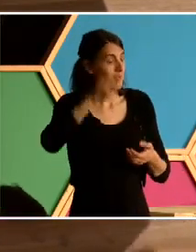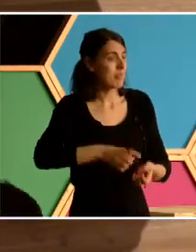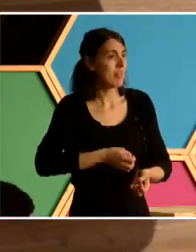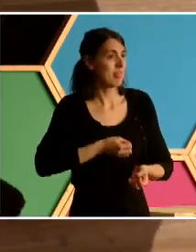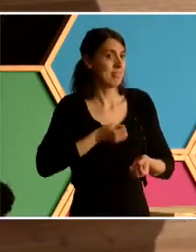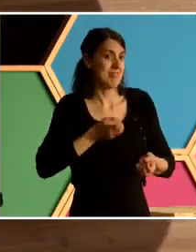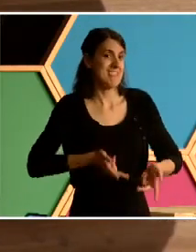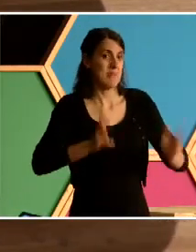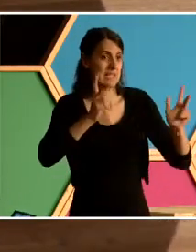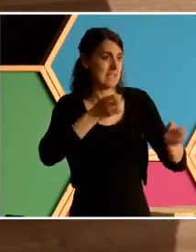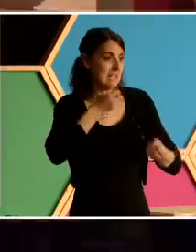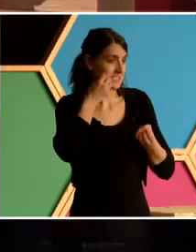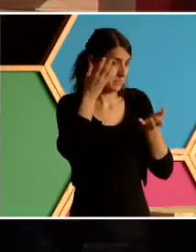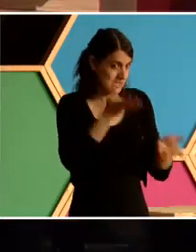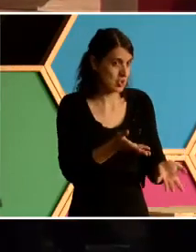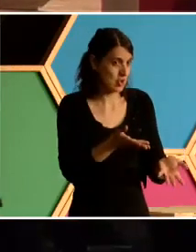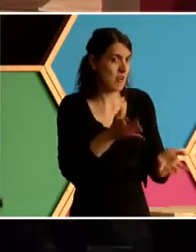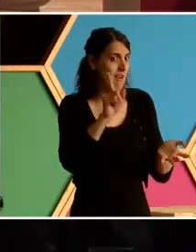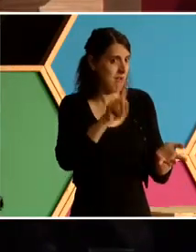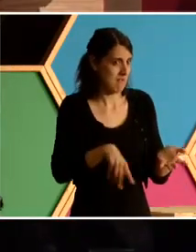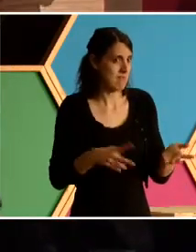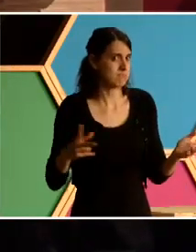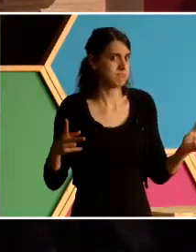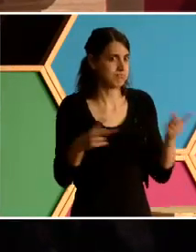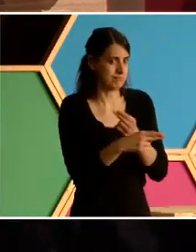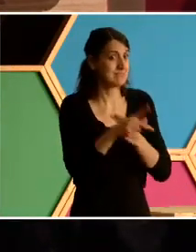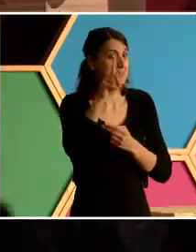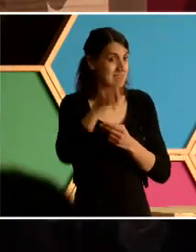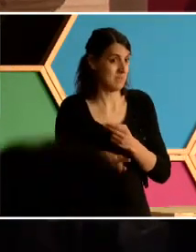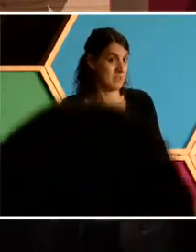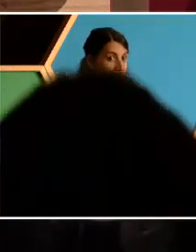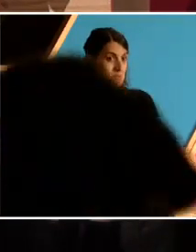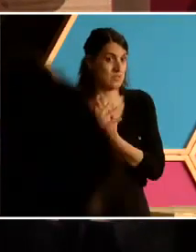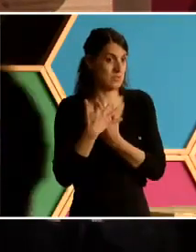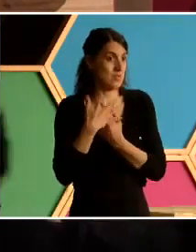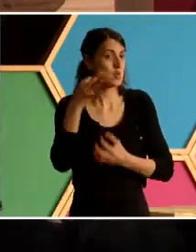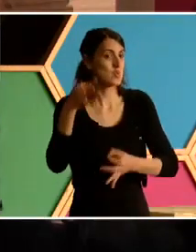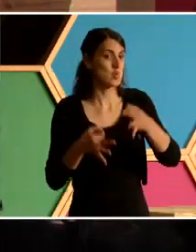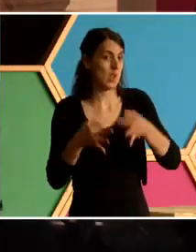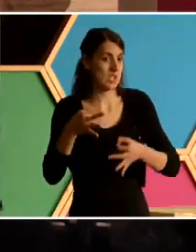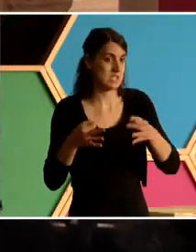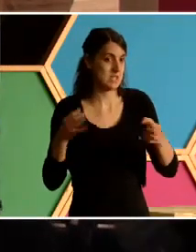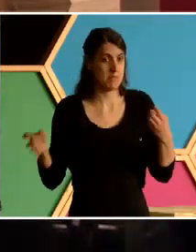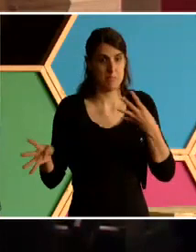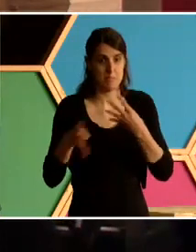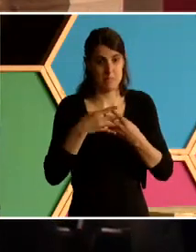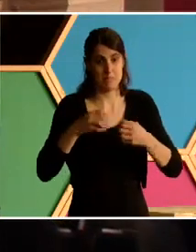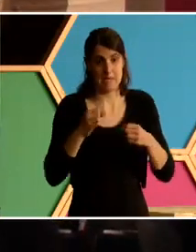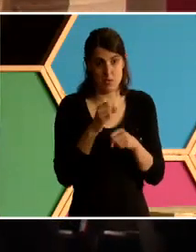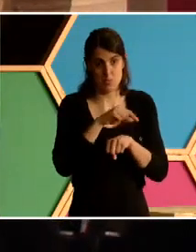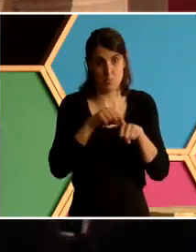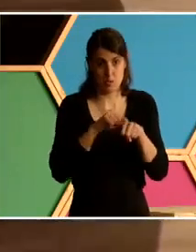i amb el fet que estem vivint ara precisament doncs, un judici sobre cap a uns presos polítics que òbviament ha marcat molt